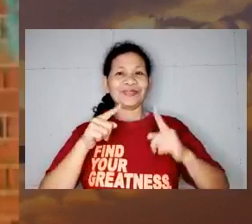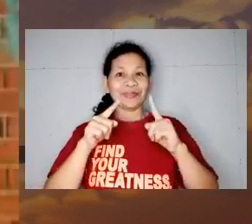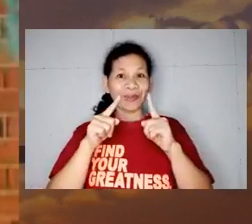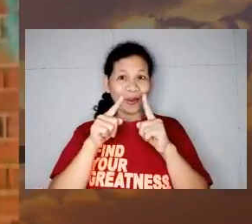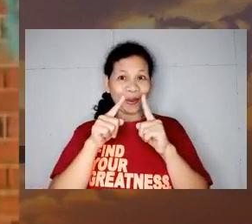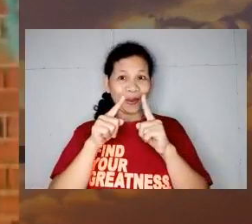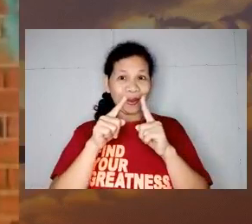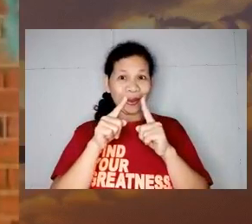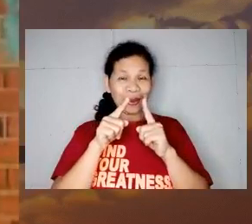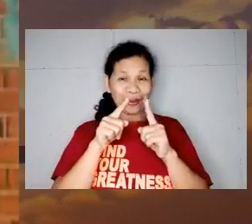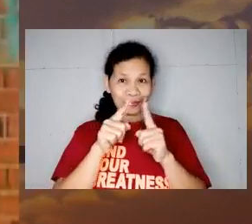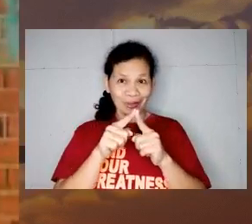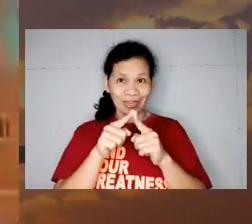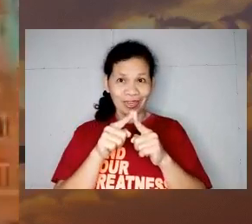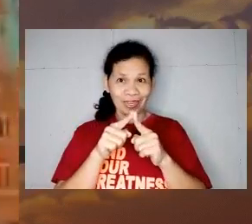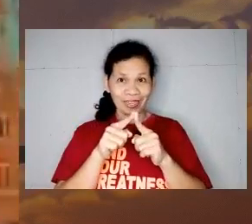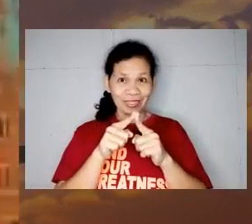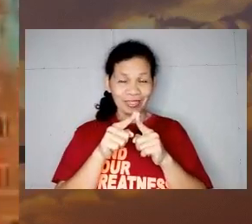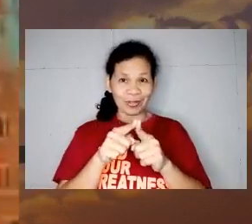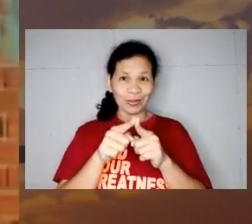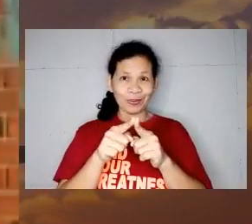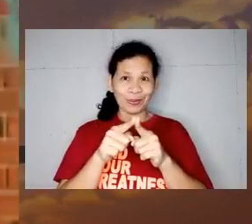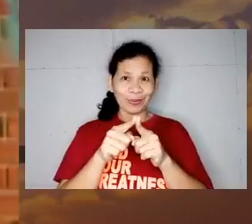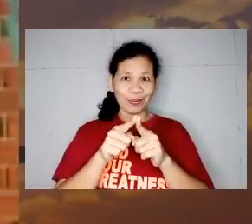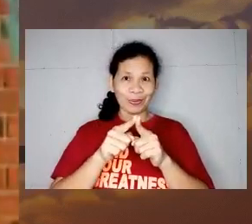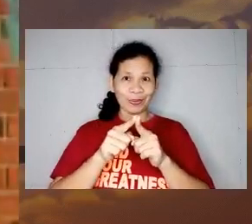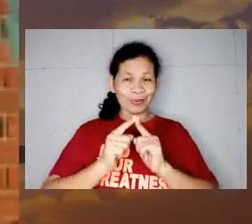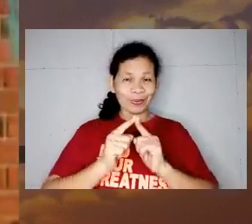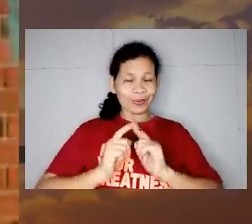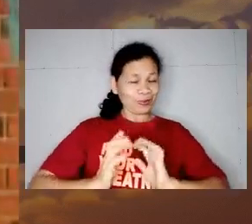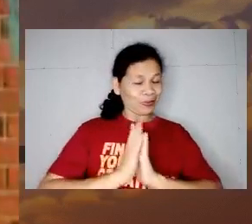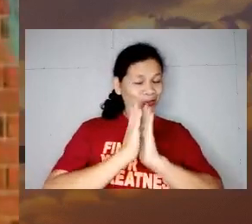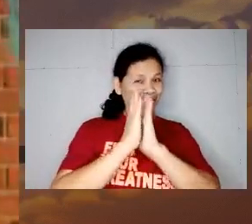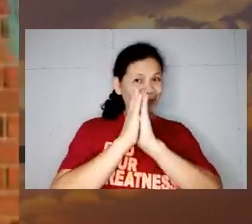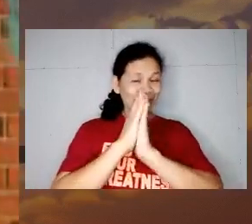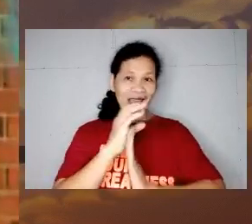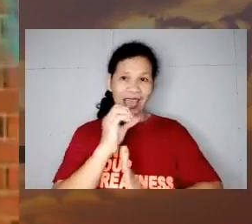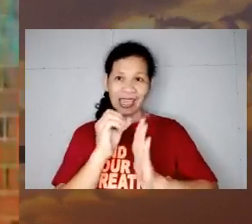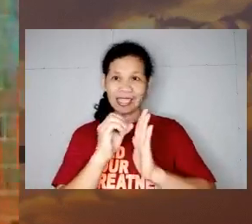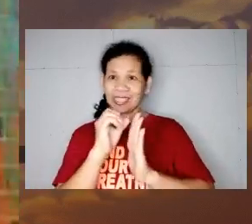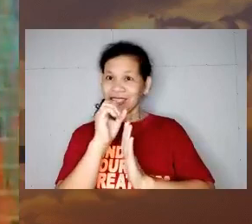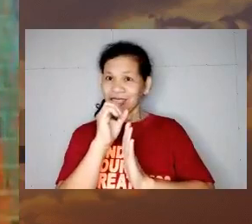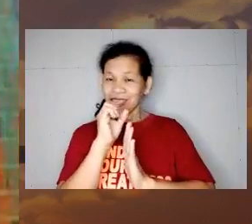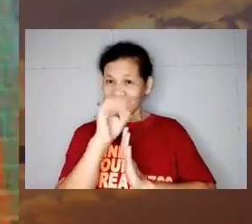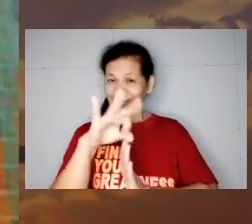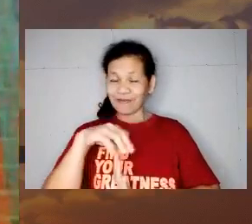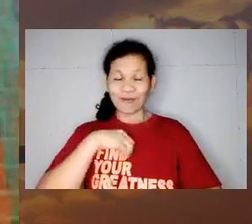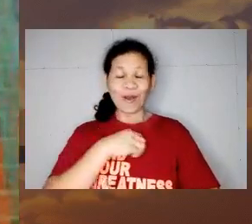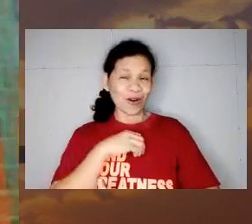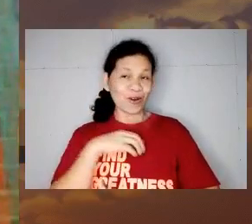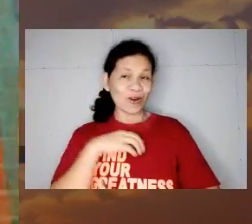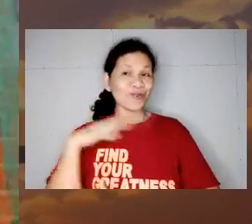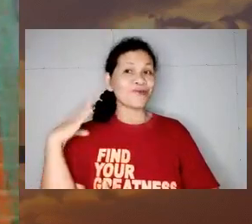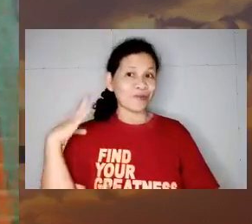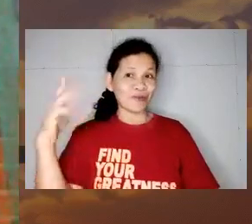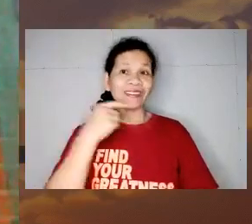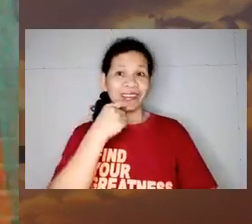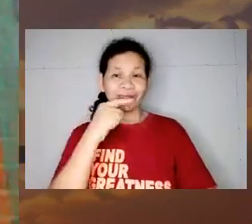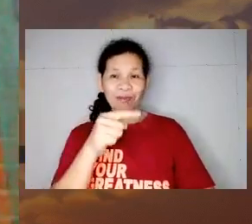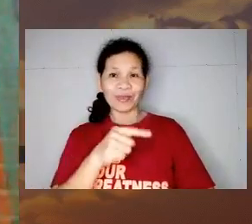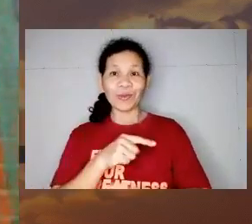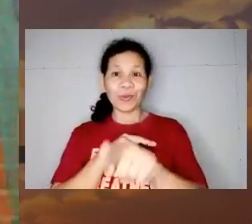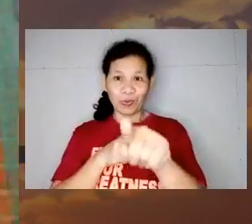pinuno o ating boss. Ako rin, yun ang aking sinasabi palagi sa